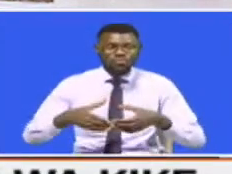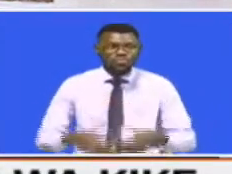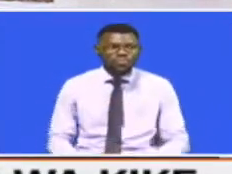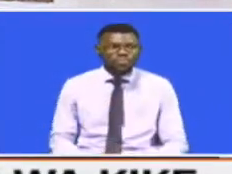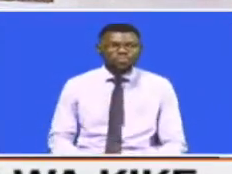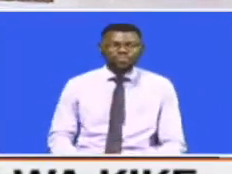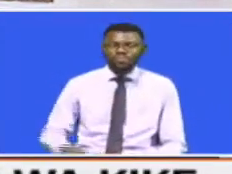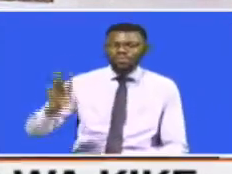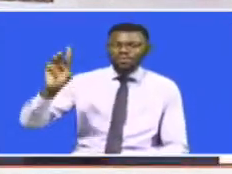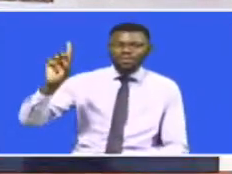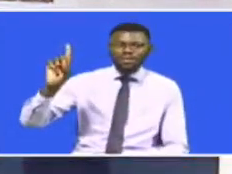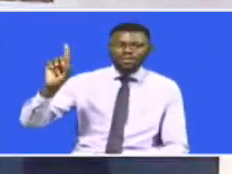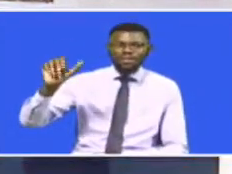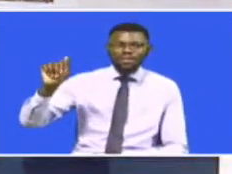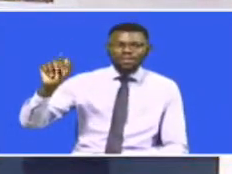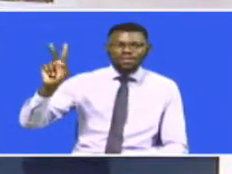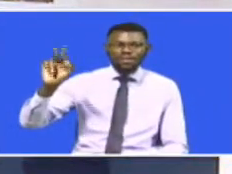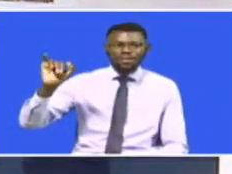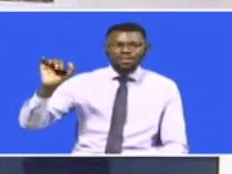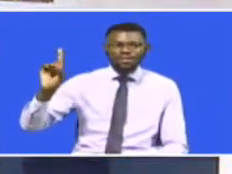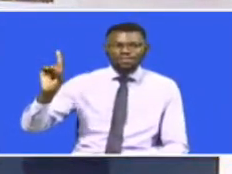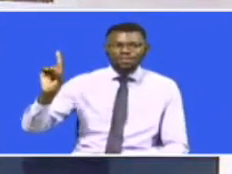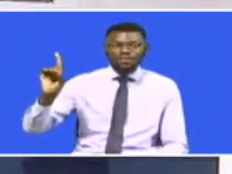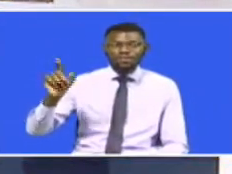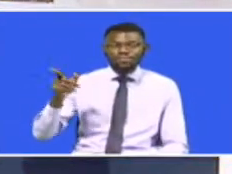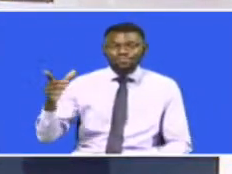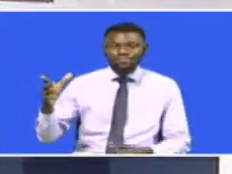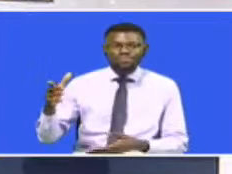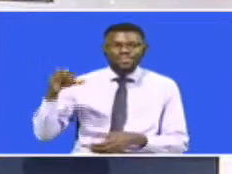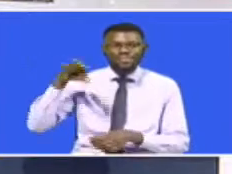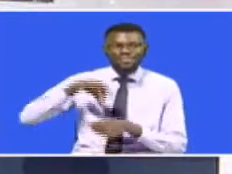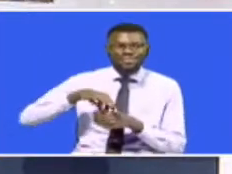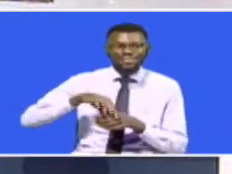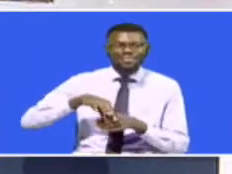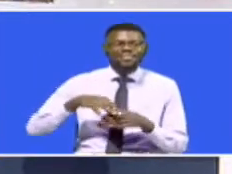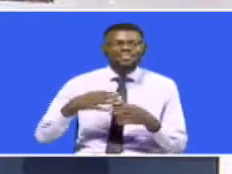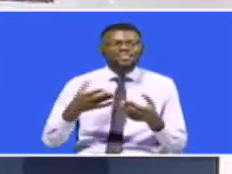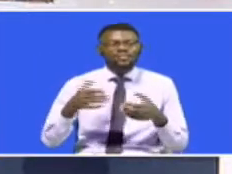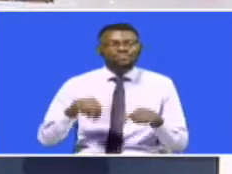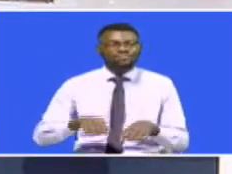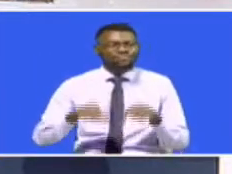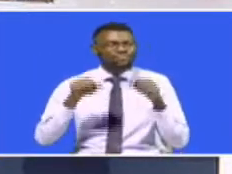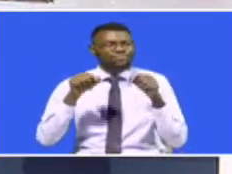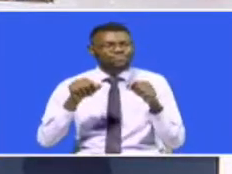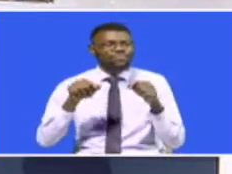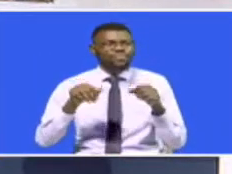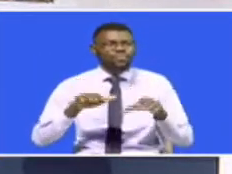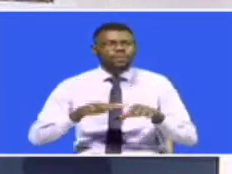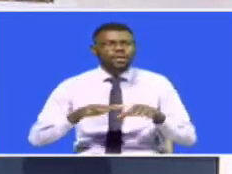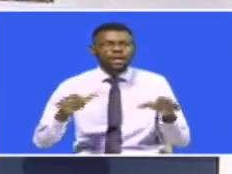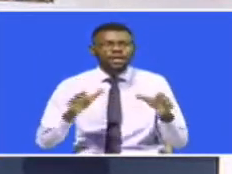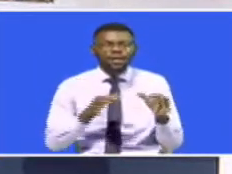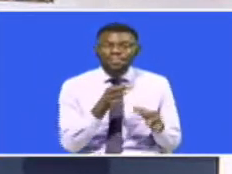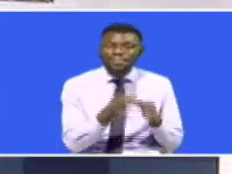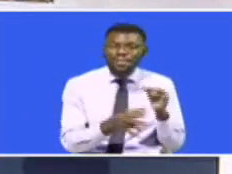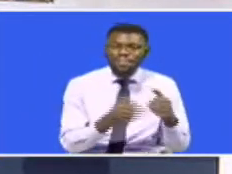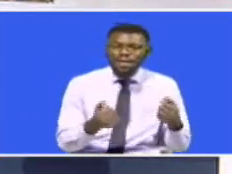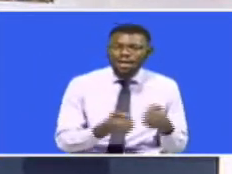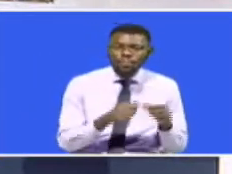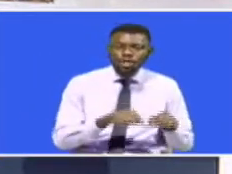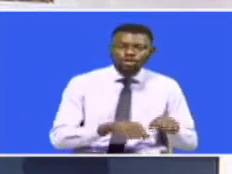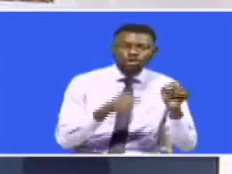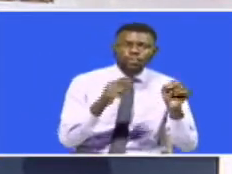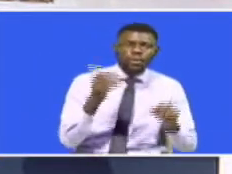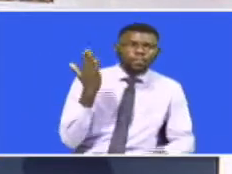Na David Mwangi Wanderi amechaguliwa kama mwenyekiti wa shirika la ardhi la Embakasi Ranching baada ya kifo cha mwenyekiti wa